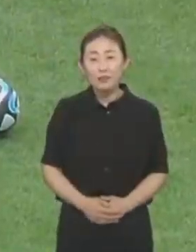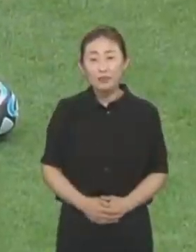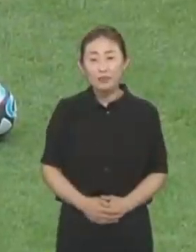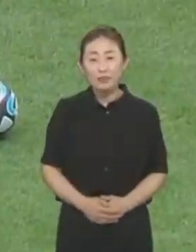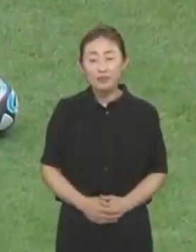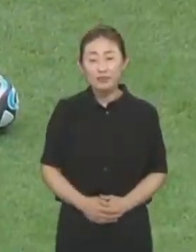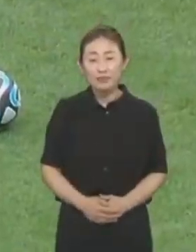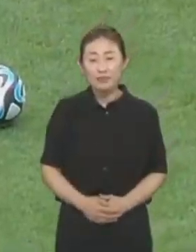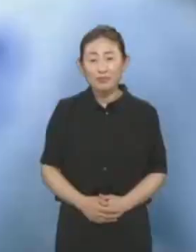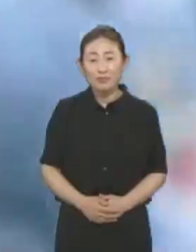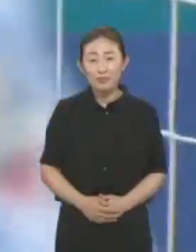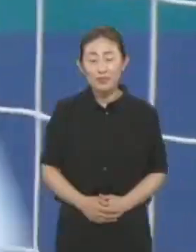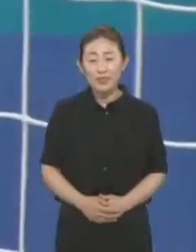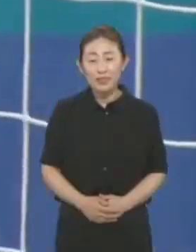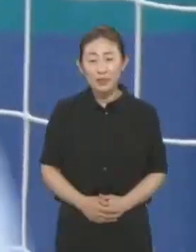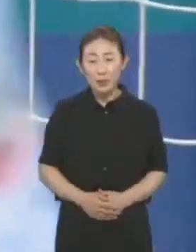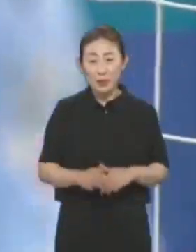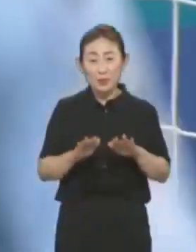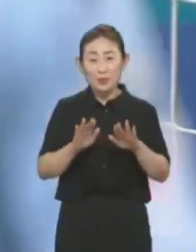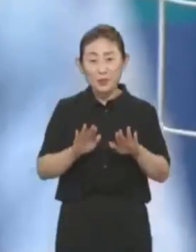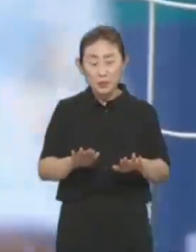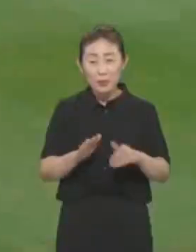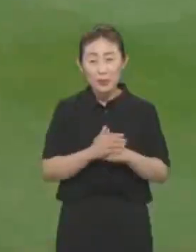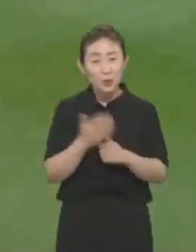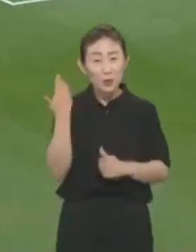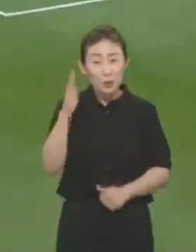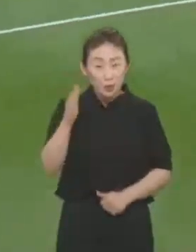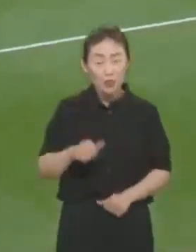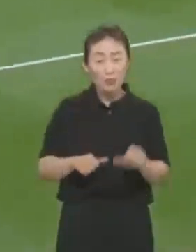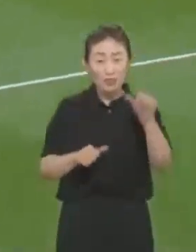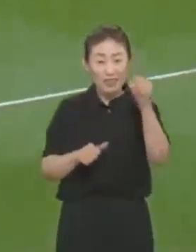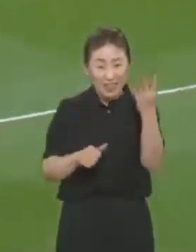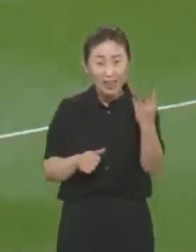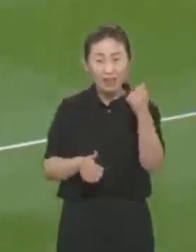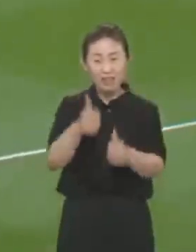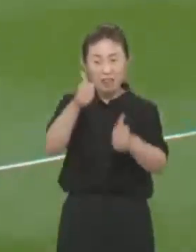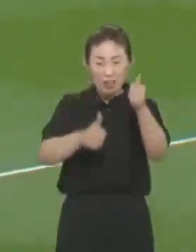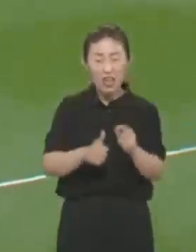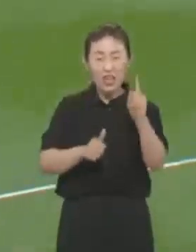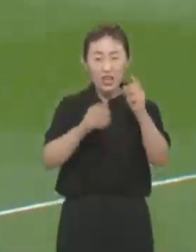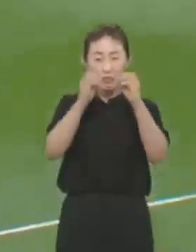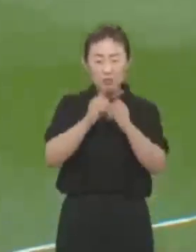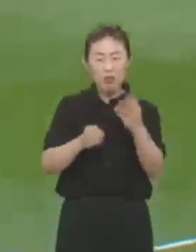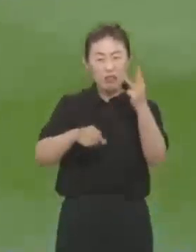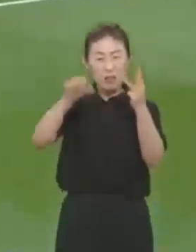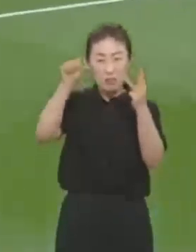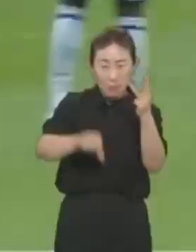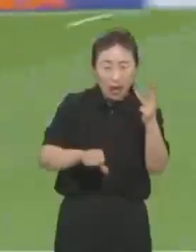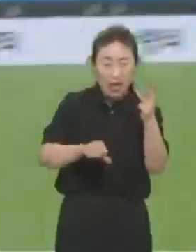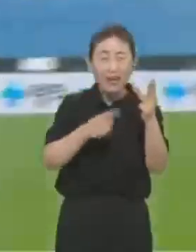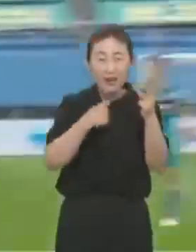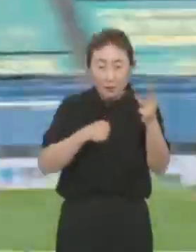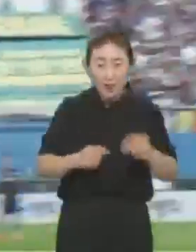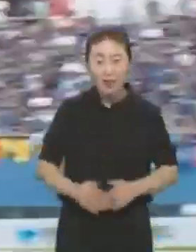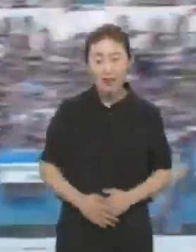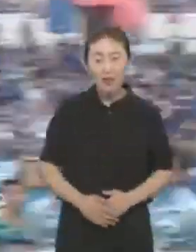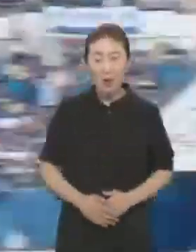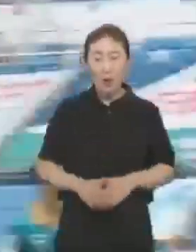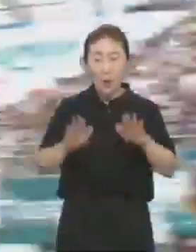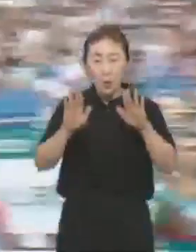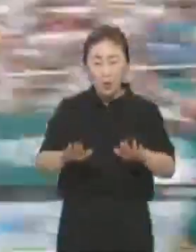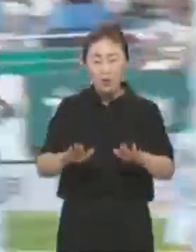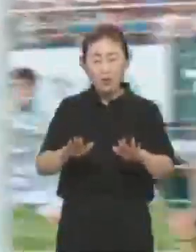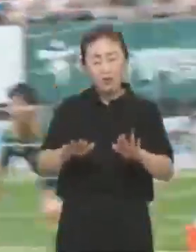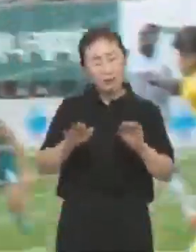이런 뜨거운 응원전에도 FA컵 경기 포함 최근 4경기에서 1무 3패로 주춤했던 하나시티즌은 또다시